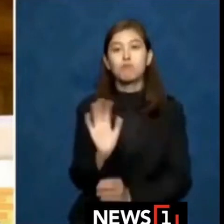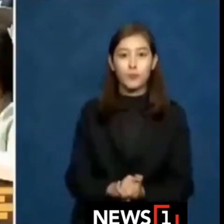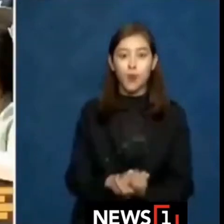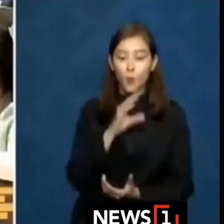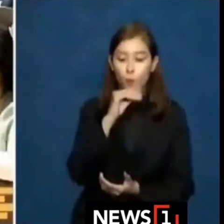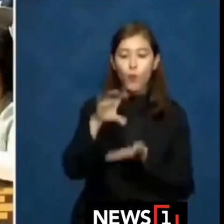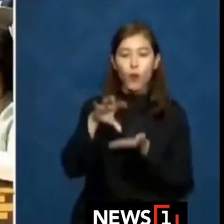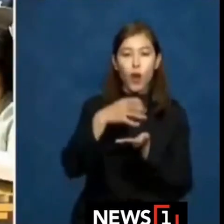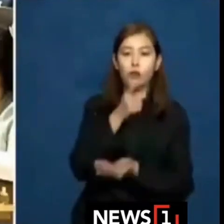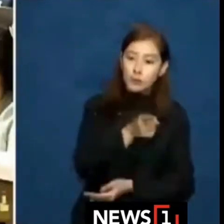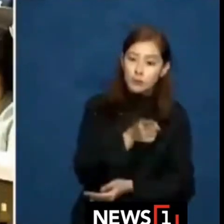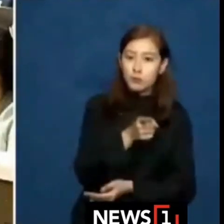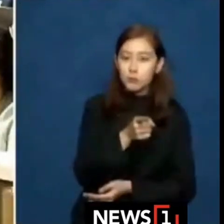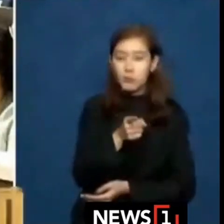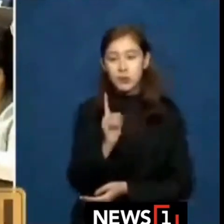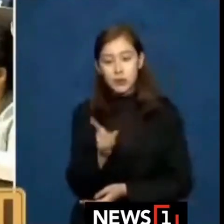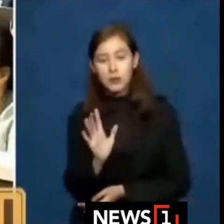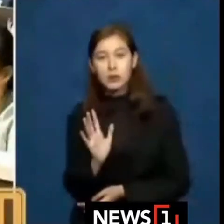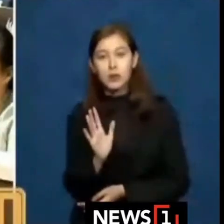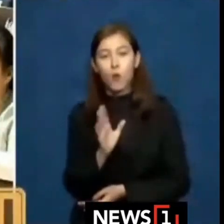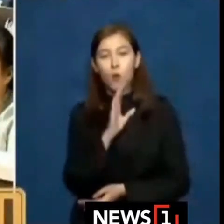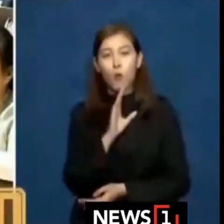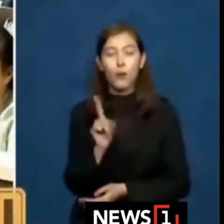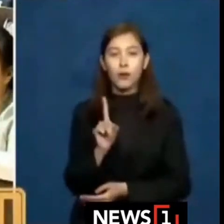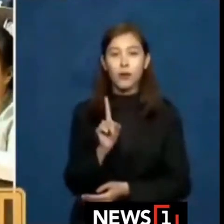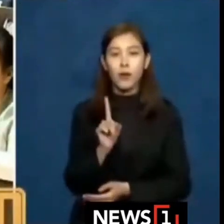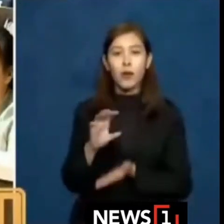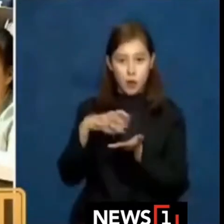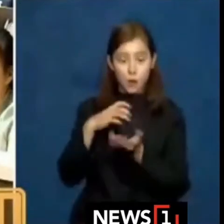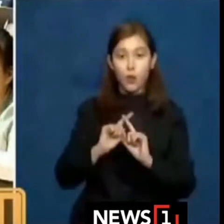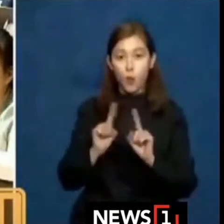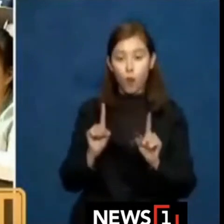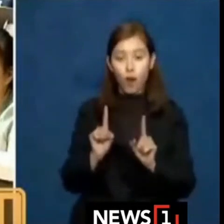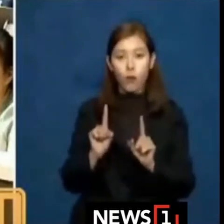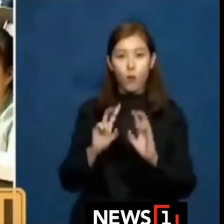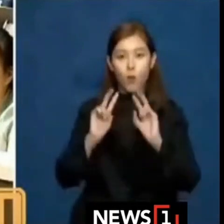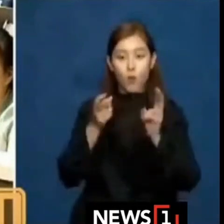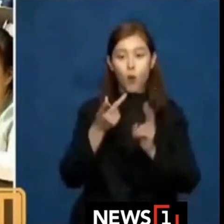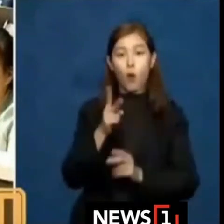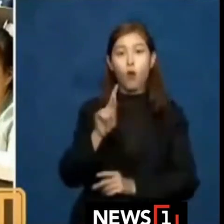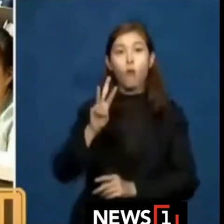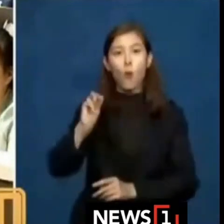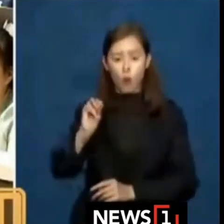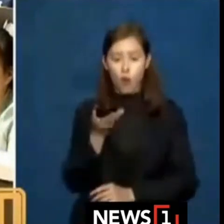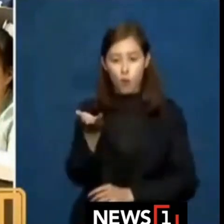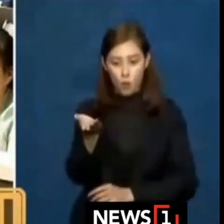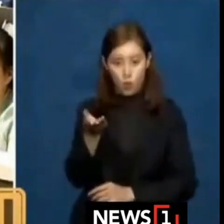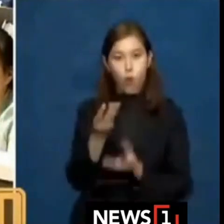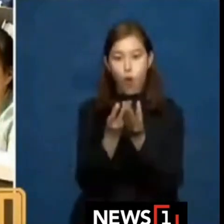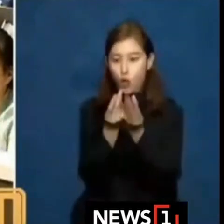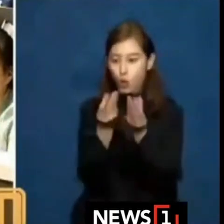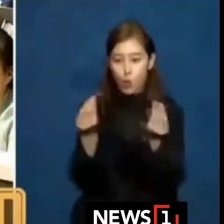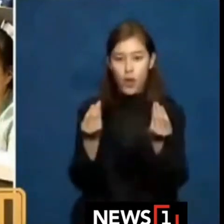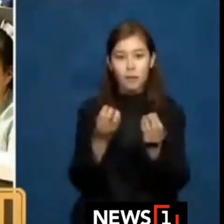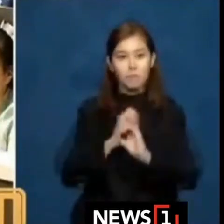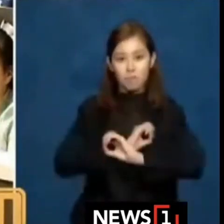ท่านประธานในเมื่อท่านบอกว่าตัวเลขที่เข้าครมนะครับเมื่อวานนะครับผมอยากให้ท่านแสดงตัวเลขออกมาเลยครับเปิดเผยให้พี่น้อง